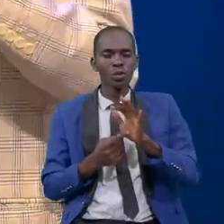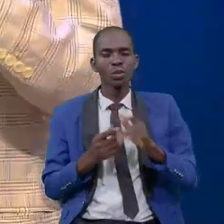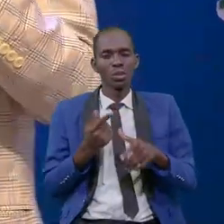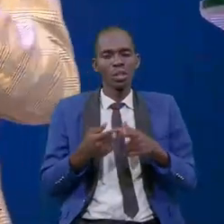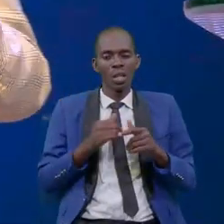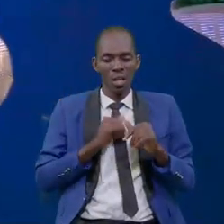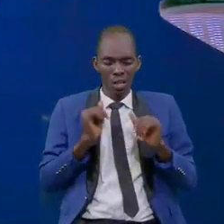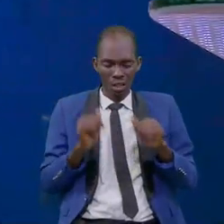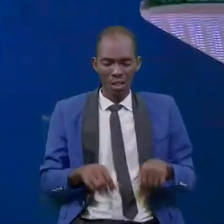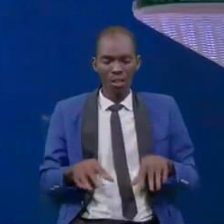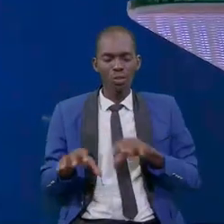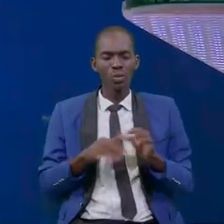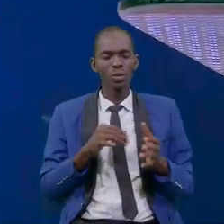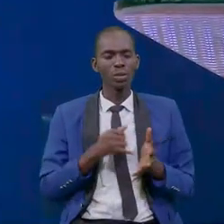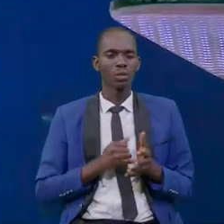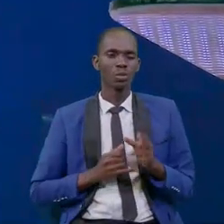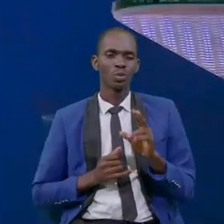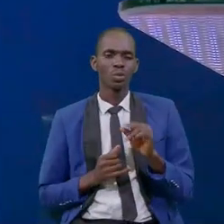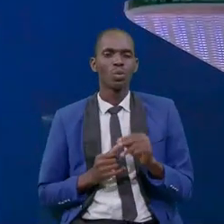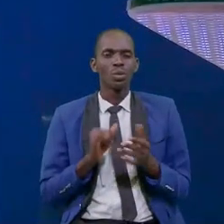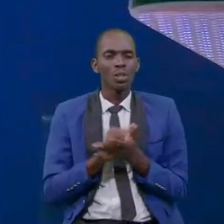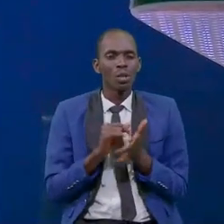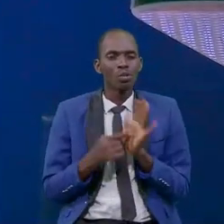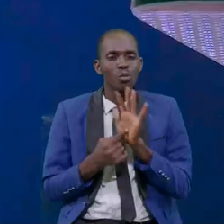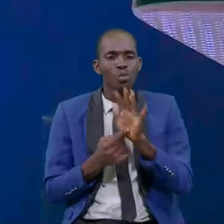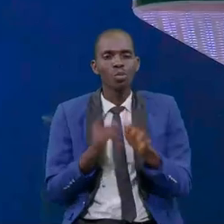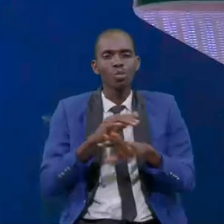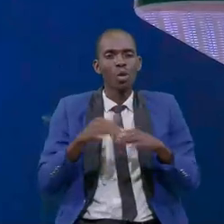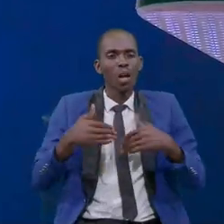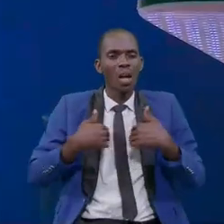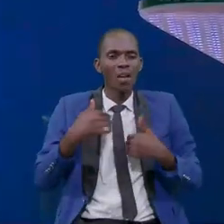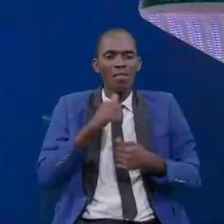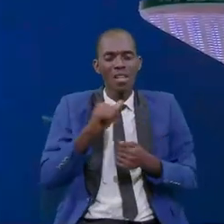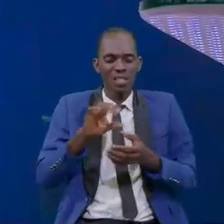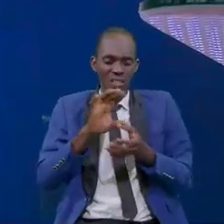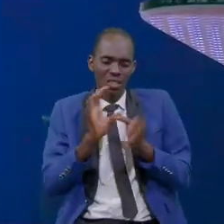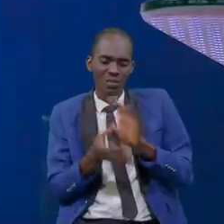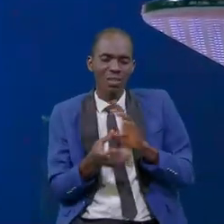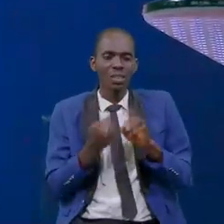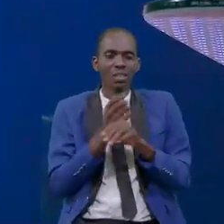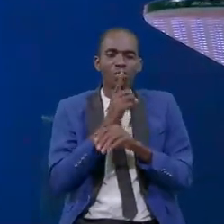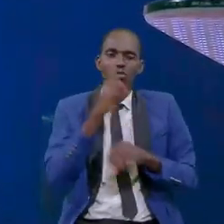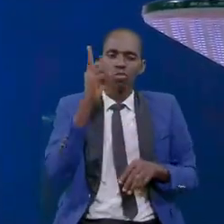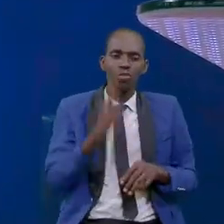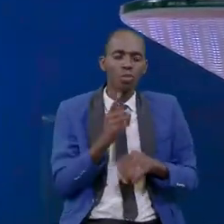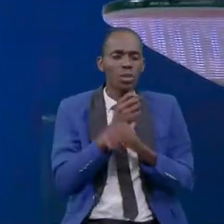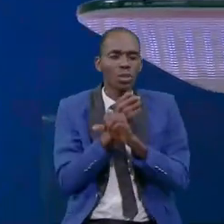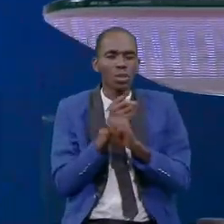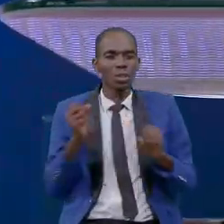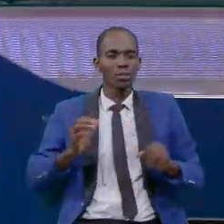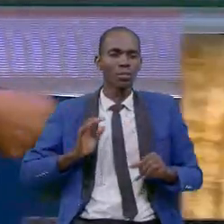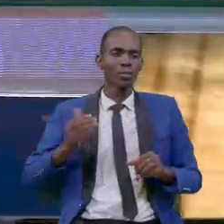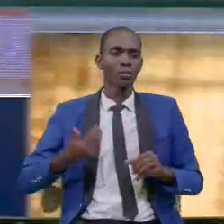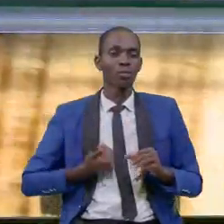donc je peux le faire. Tu n'as pas réellement une âme convertie. Tu n'as pas le véritable